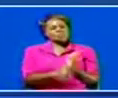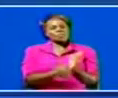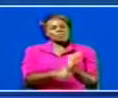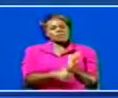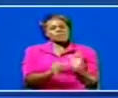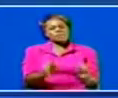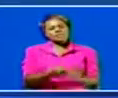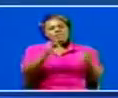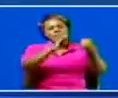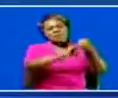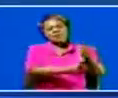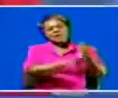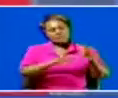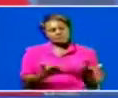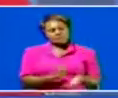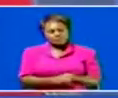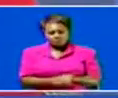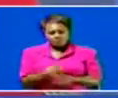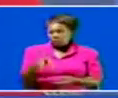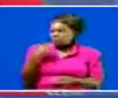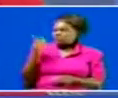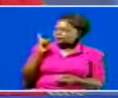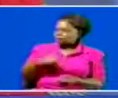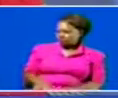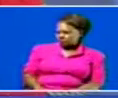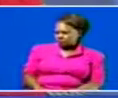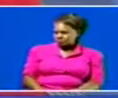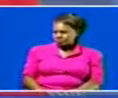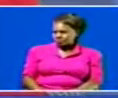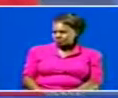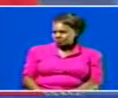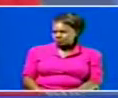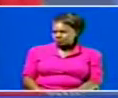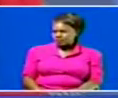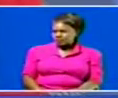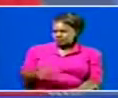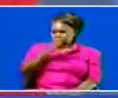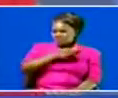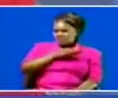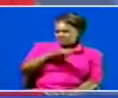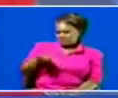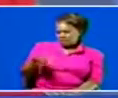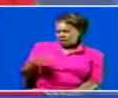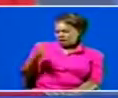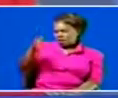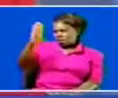tunaiokoa ndoa hii? Sasa vile ulivyosema, riziki ya mtu anayejua ni Mwenyezi Mungu peke